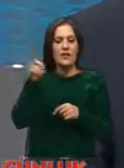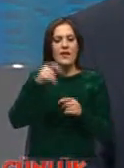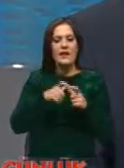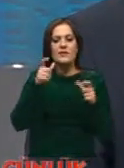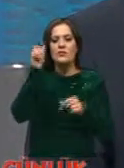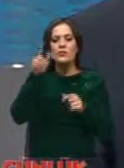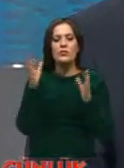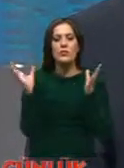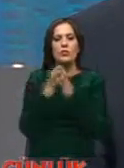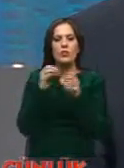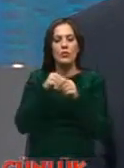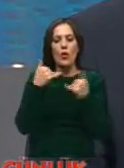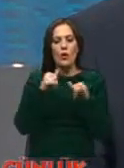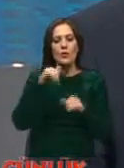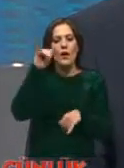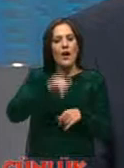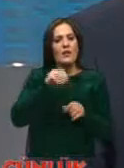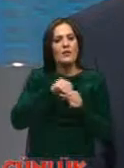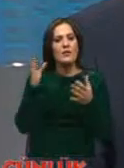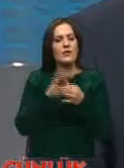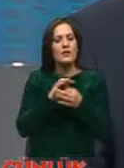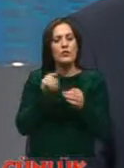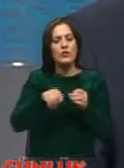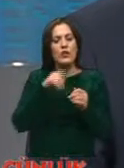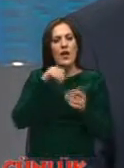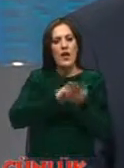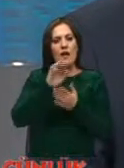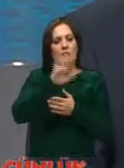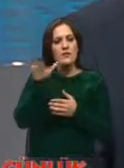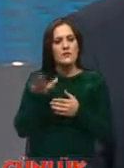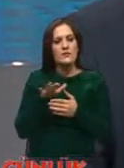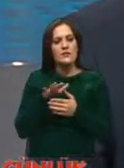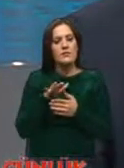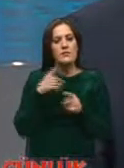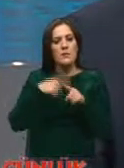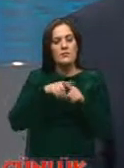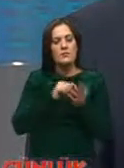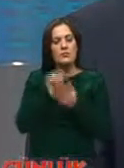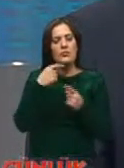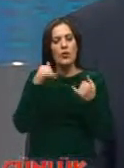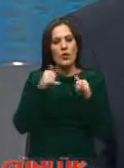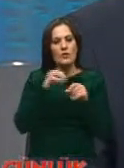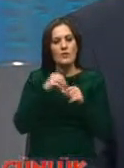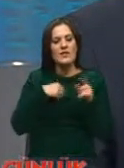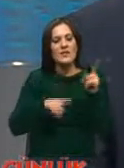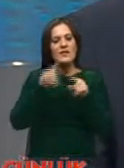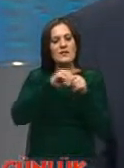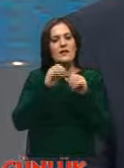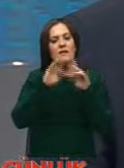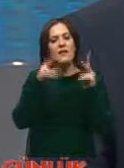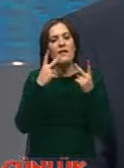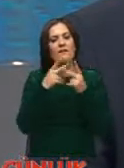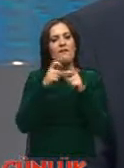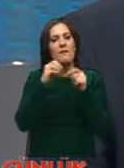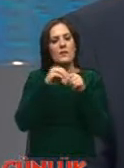ait. Bütün oyun, o hak. Yani burada çünkü herkes işte paylaşılan bütün oyunlar global siteye konuyor. Çünkü sonuçta, bir de